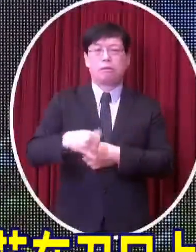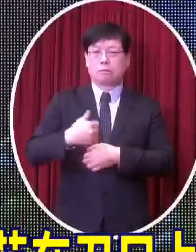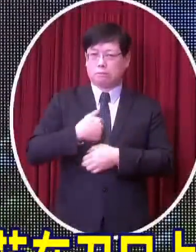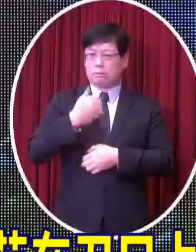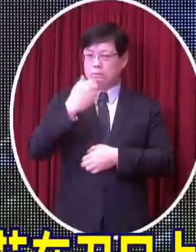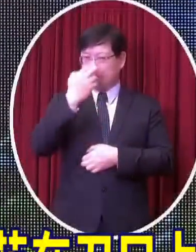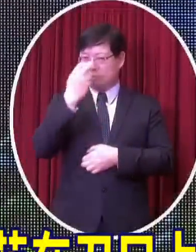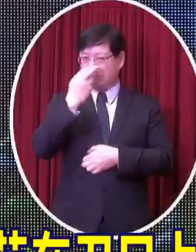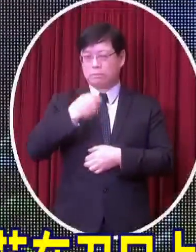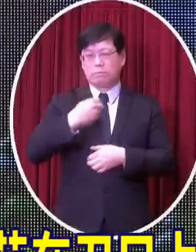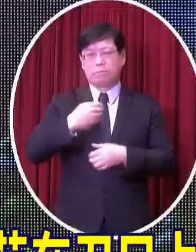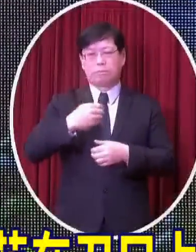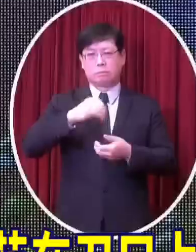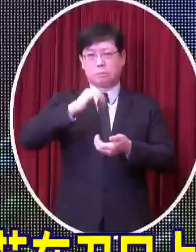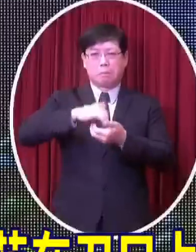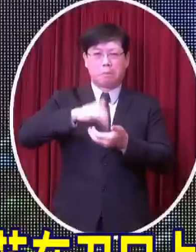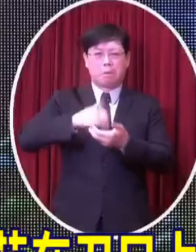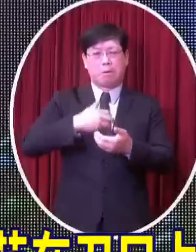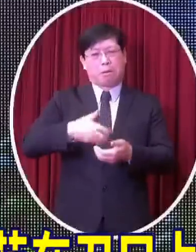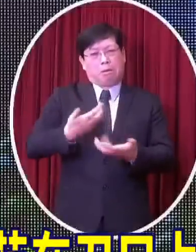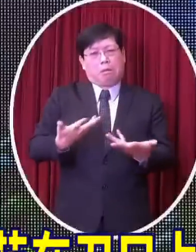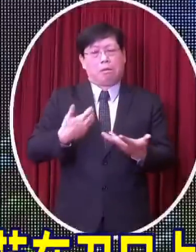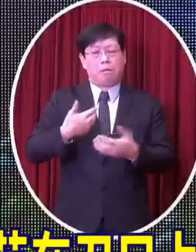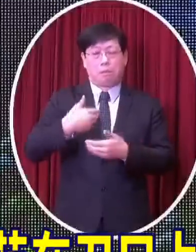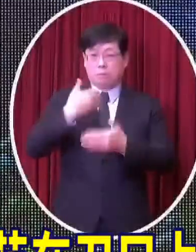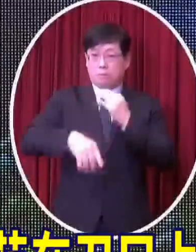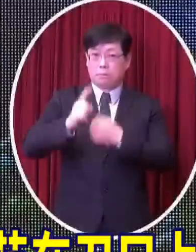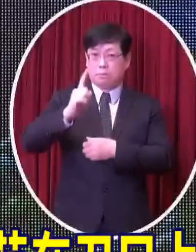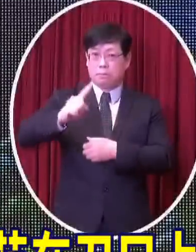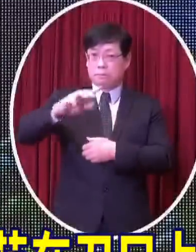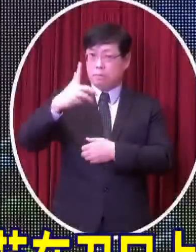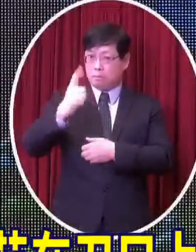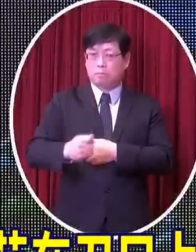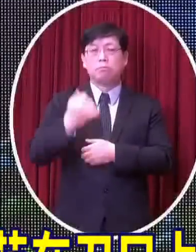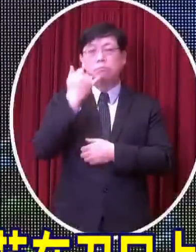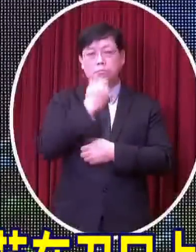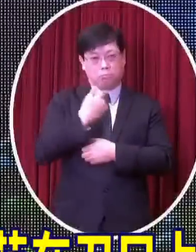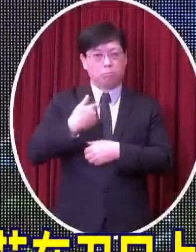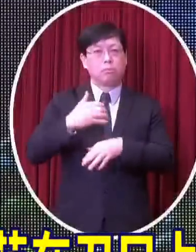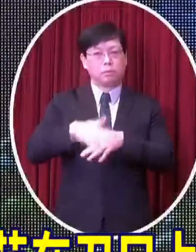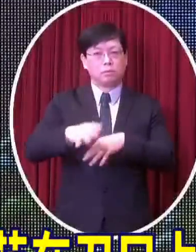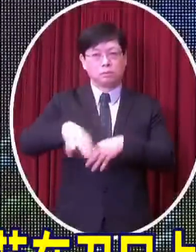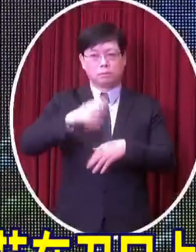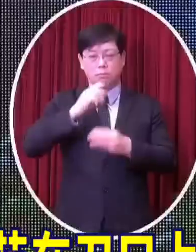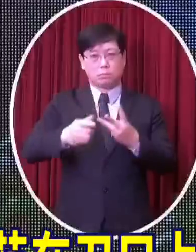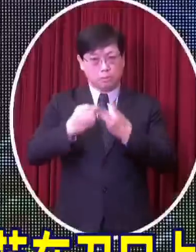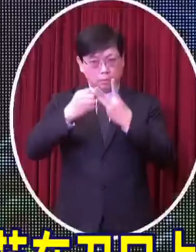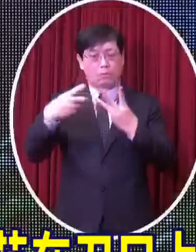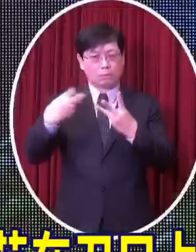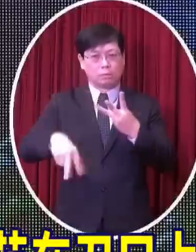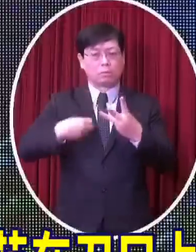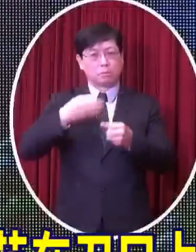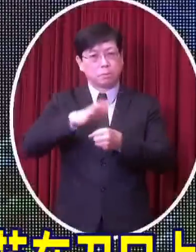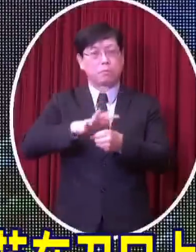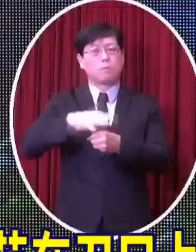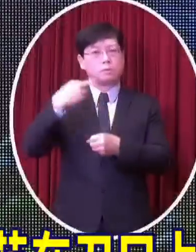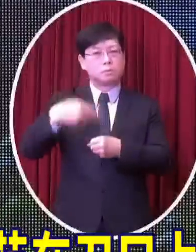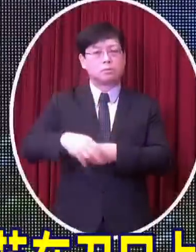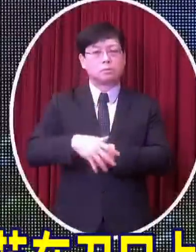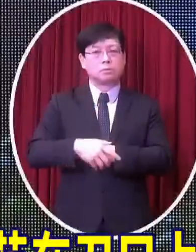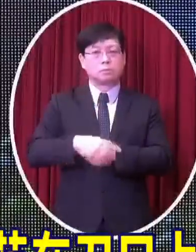非常高，所以剩下来的1800亿也许会有第二波、第三波的因应措施，我们还是